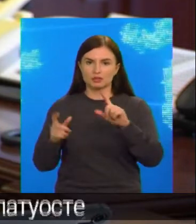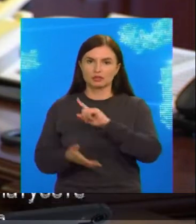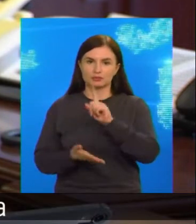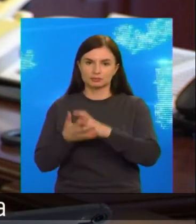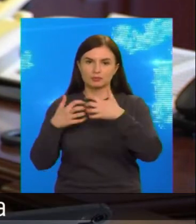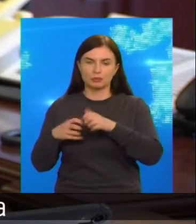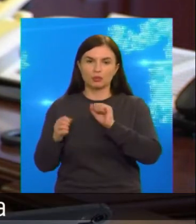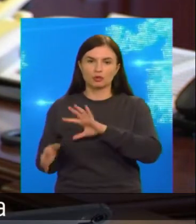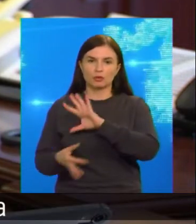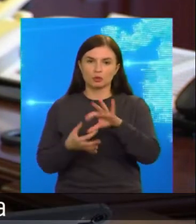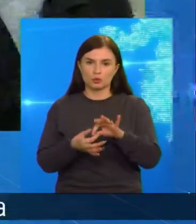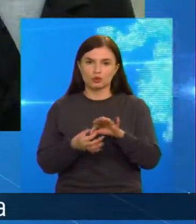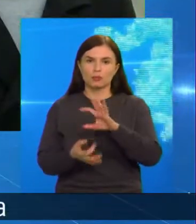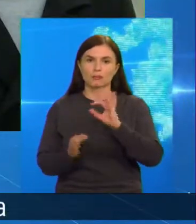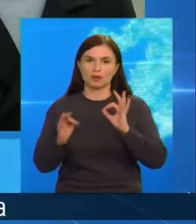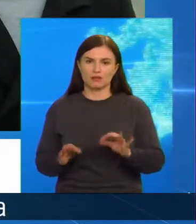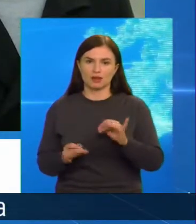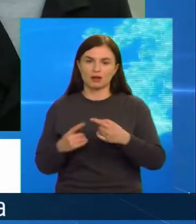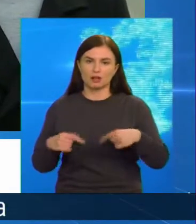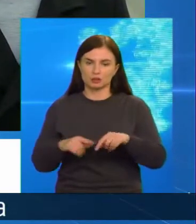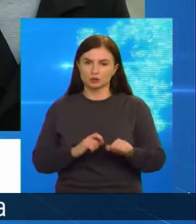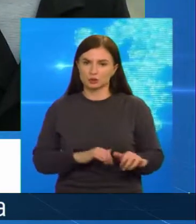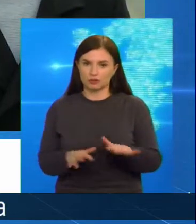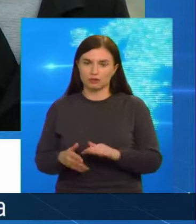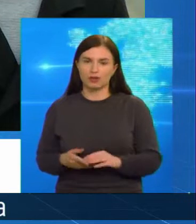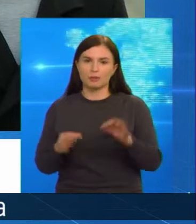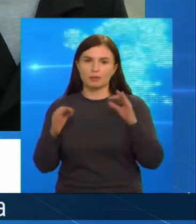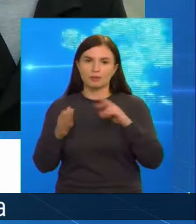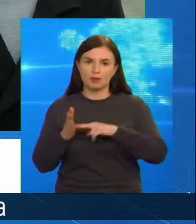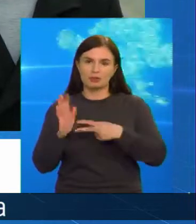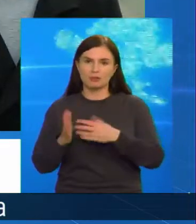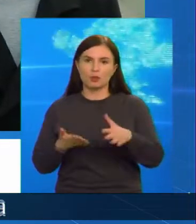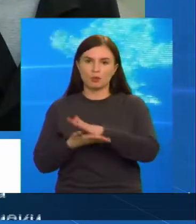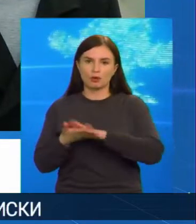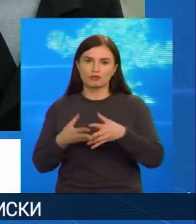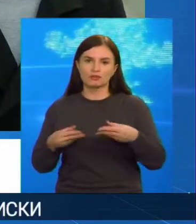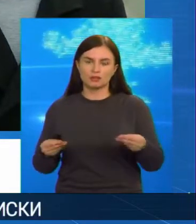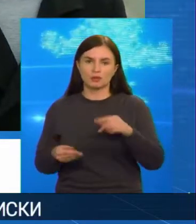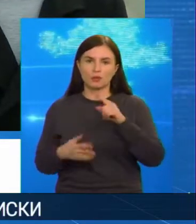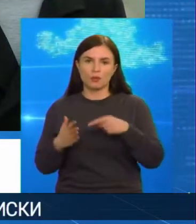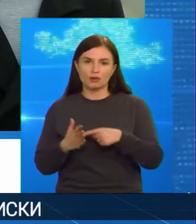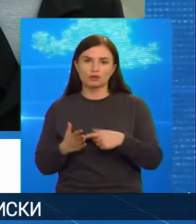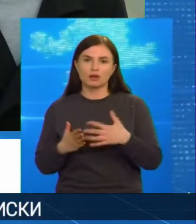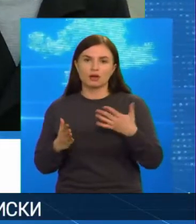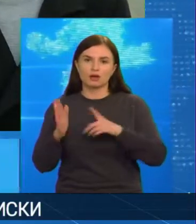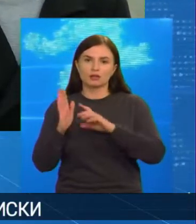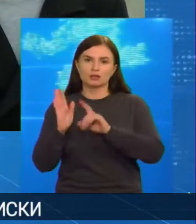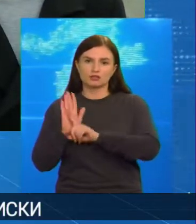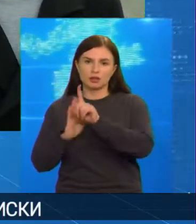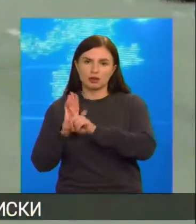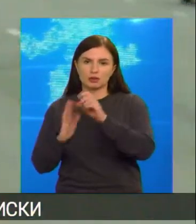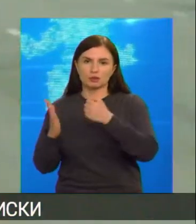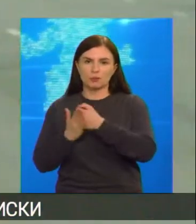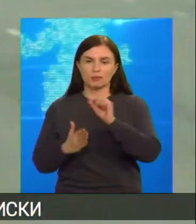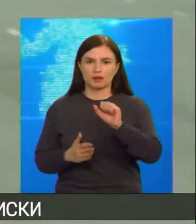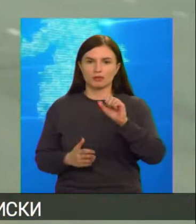работе можно, но правильно и организован. Плановая весенняя уборка города началась в первых числах апреля. Основная часть работ продлится до 1